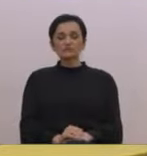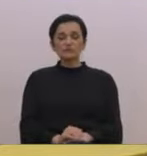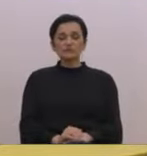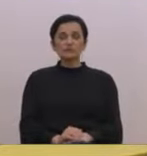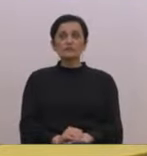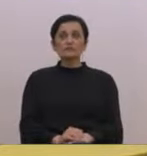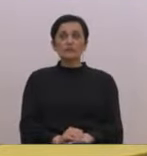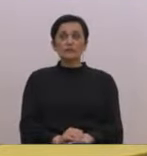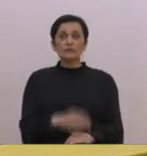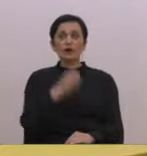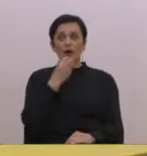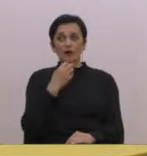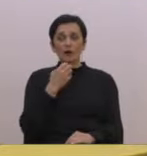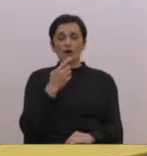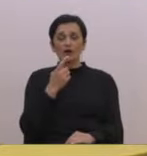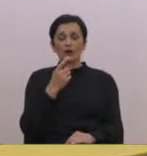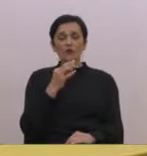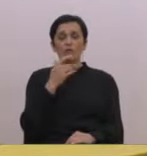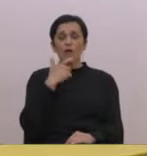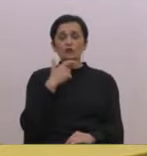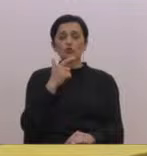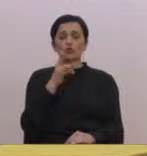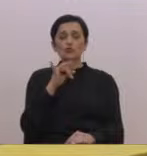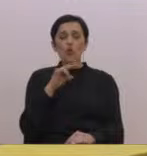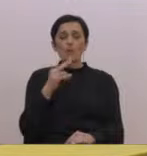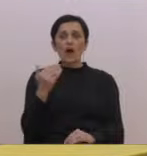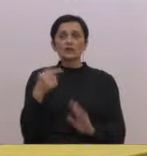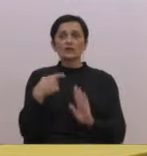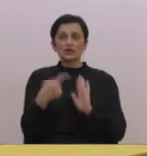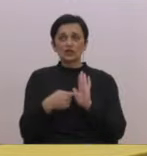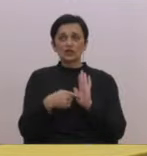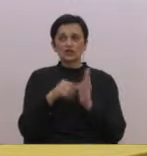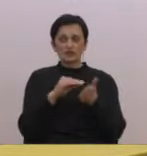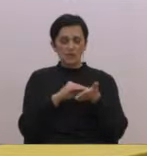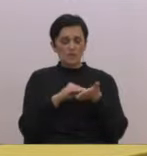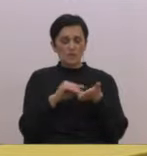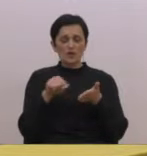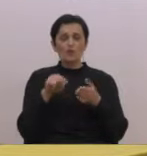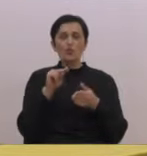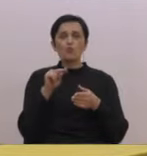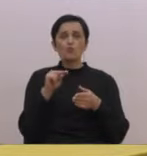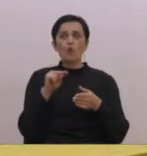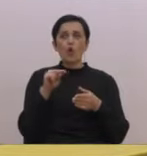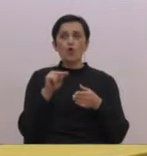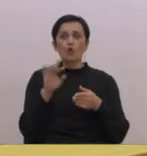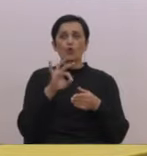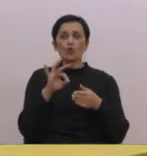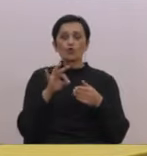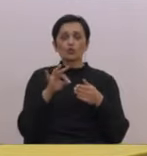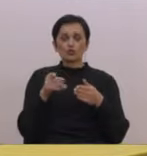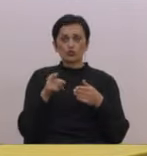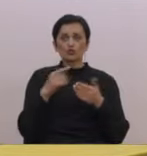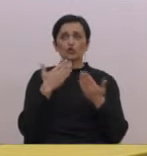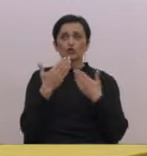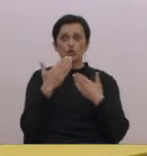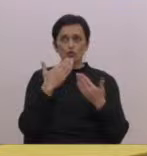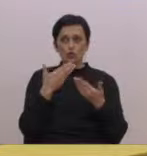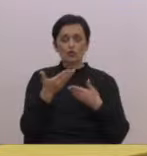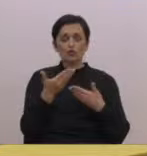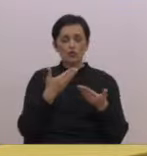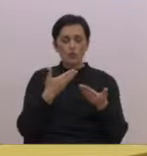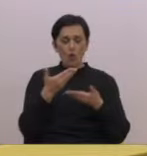ხო, ბატონი რომანის კითხვა, ალბათ მიწერიას სხვაგან. ფოთთან დაკავშირებით მიმდინარეობს კომუნიკაციები,